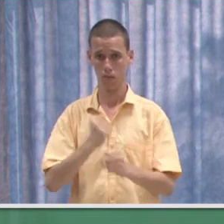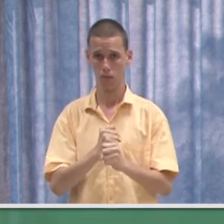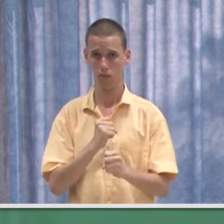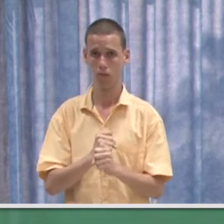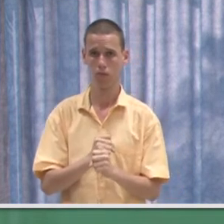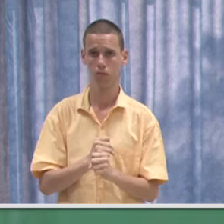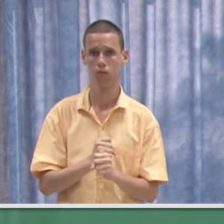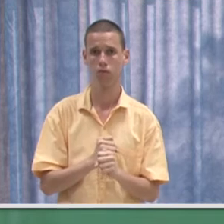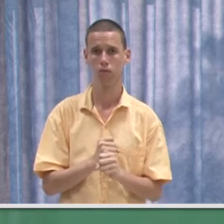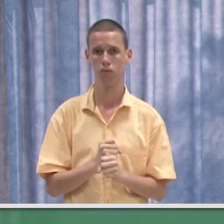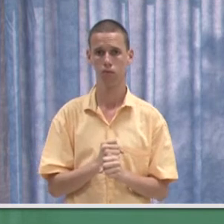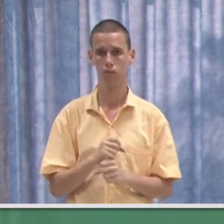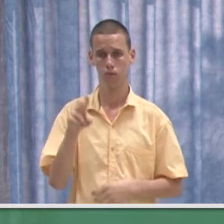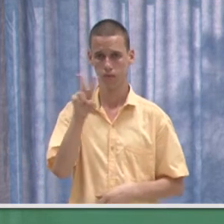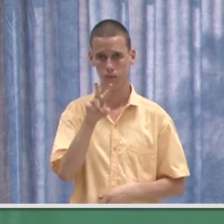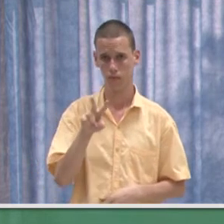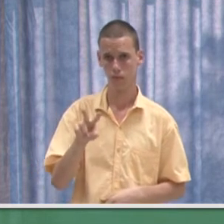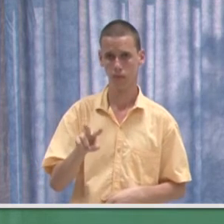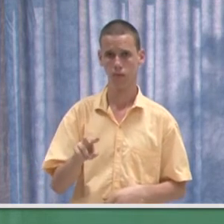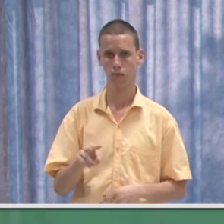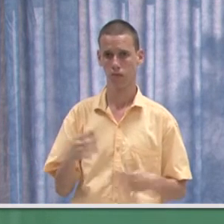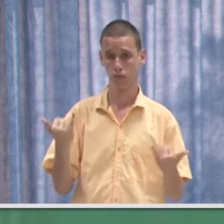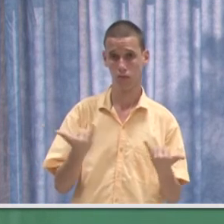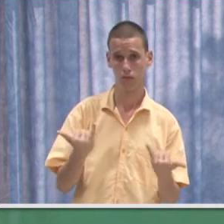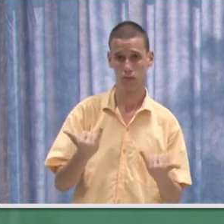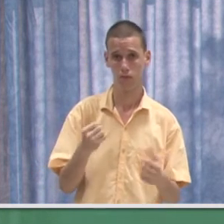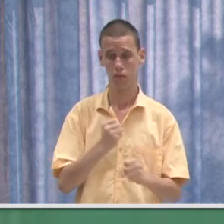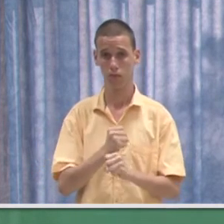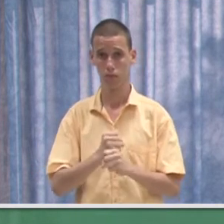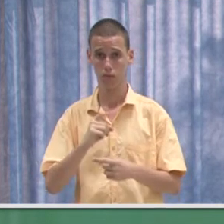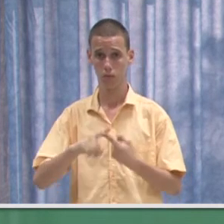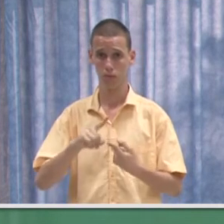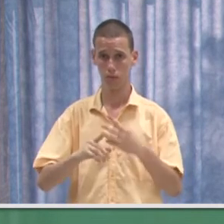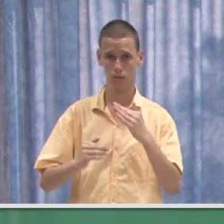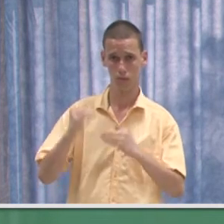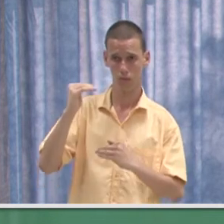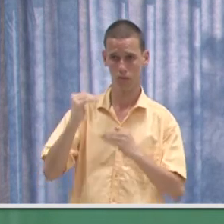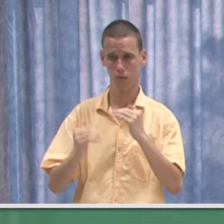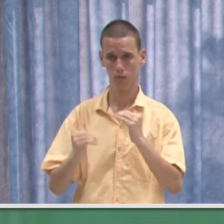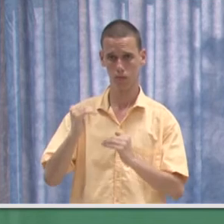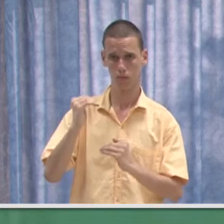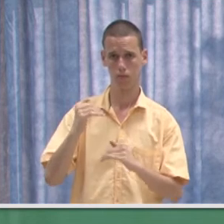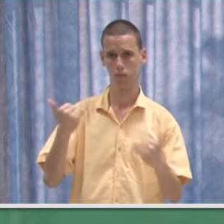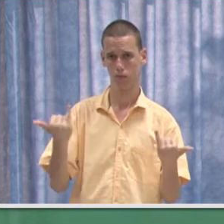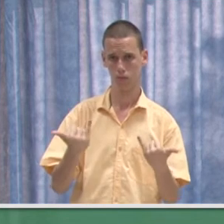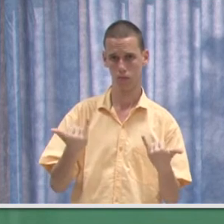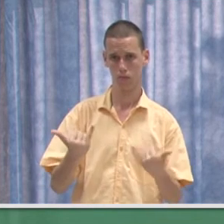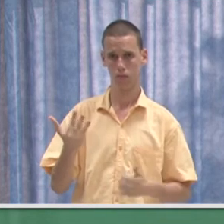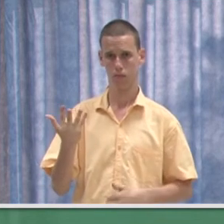niveaux de risque, niveau engagement, ça dit dans différents mondes. Et basé là, c'est pour les autres